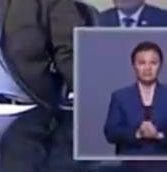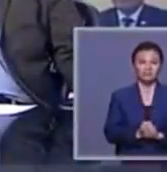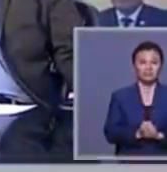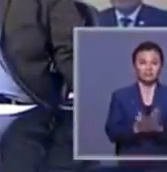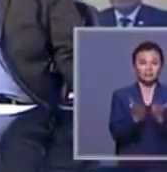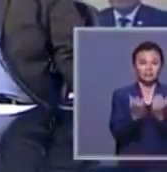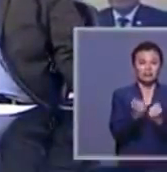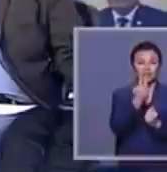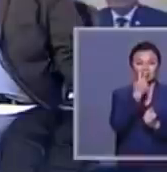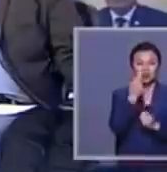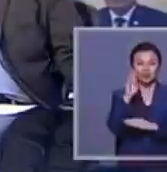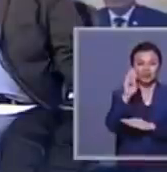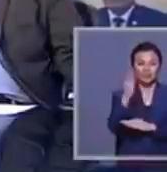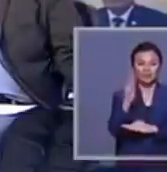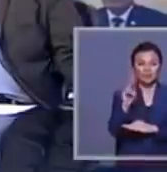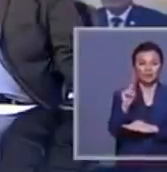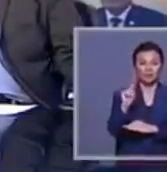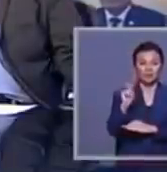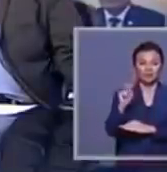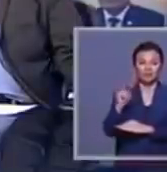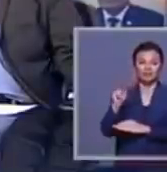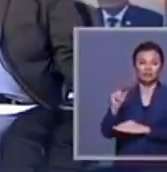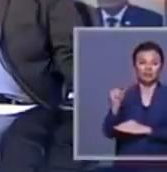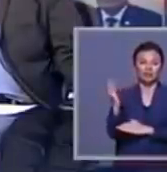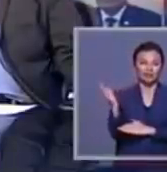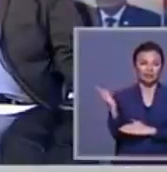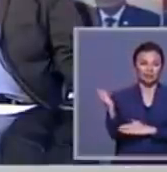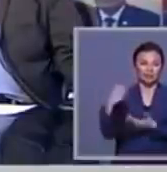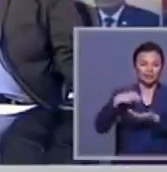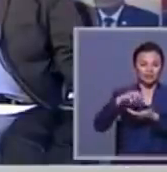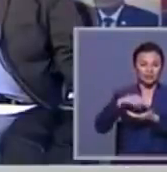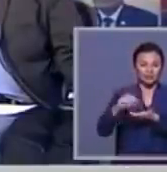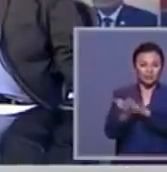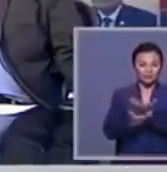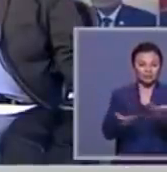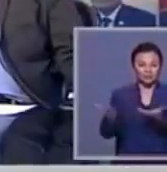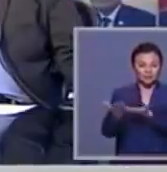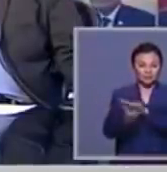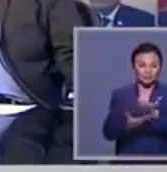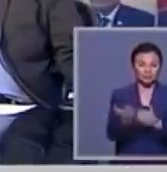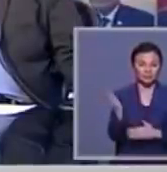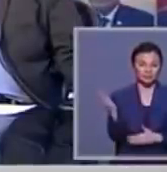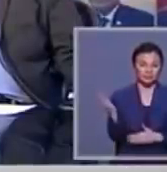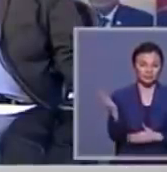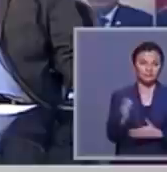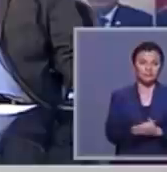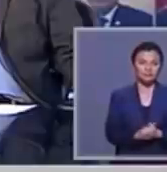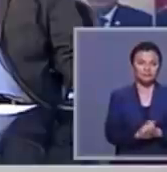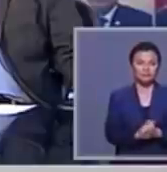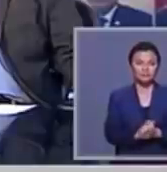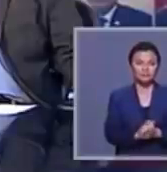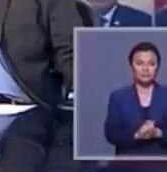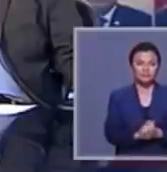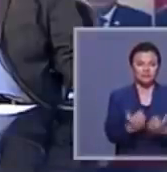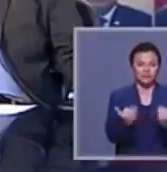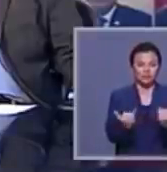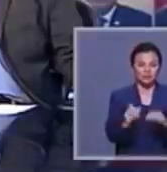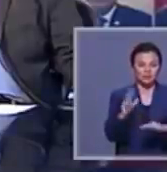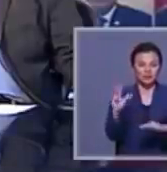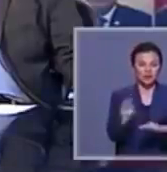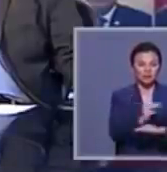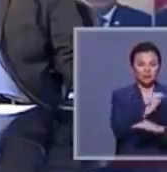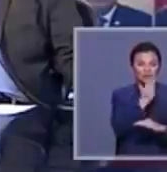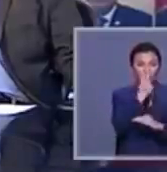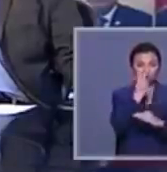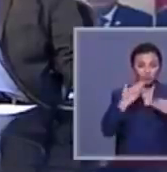ดีค่ะต้อนรับเข้าสู่ใบตองแห้งออนแอร์นะคะวันนี้อยู่กับคุณอาทิตย์กิจแสวงสุขนะคะดิฉันพัศวีค่ะช่วงนี้บรรยากาศการเมืองต้องบอกว่าคึ